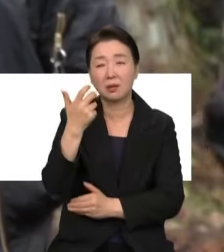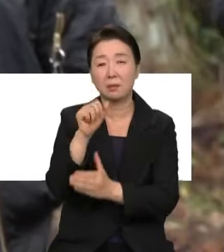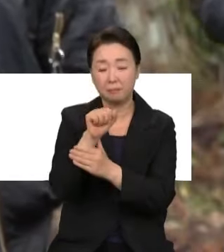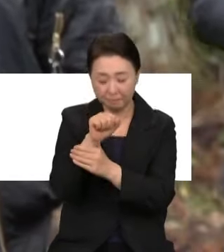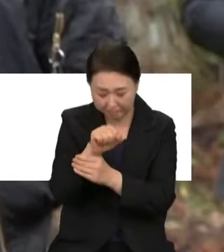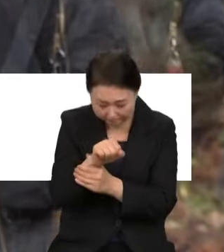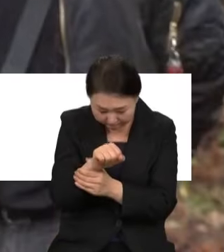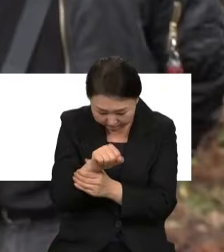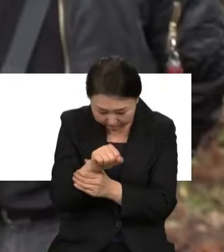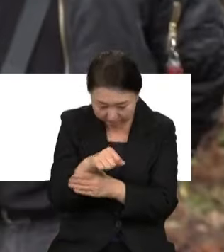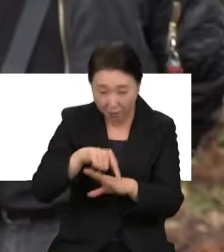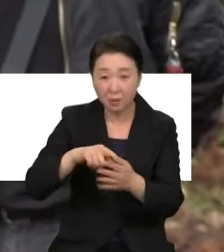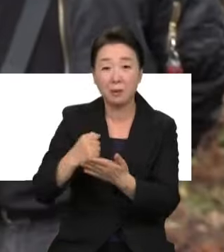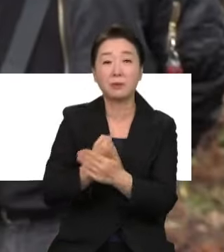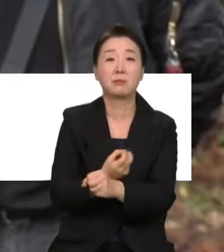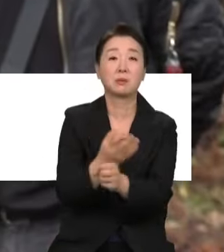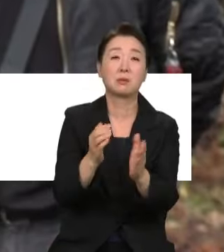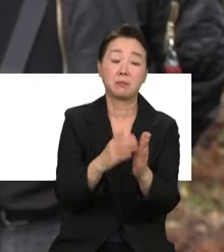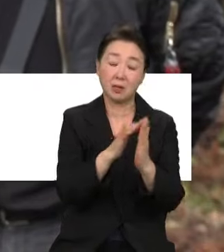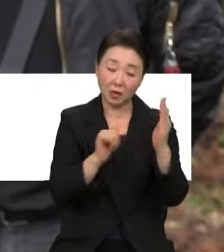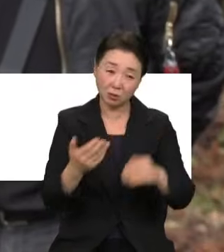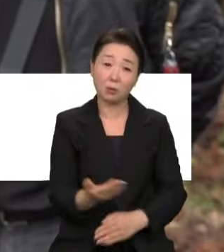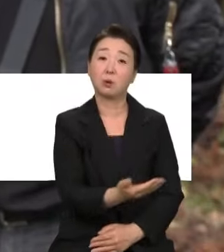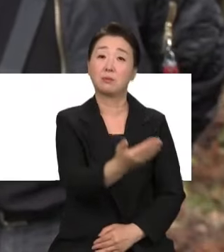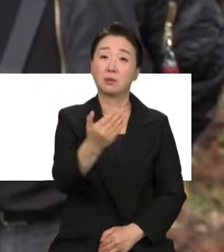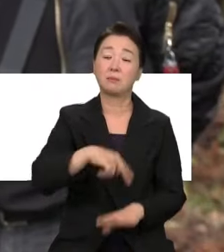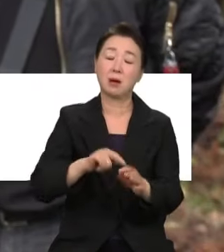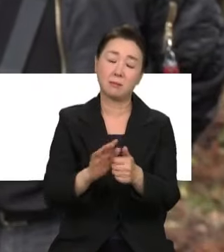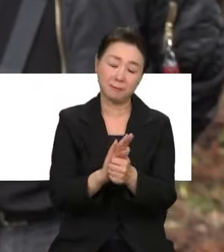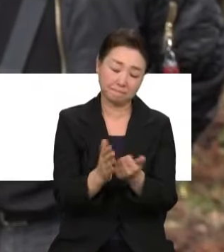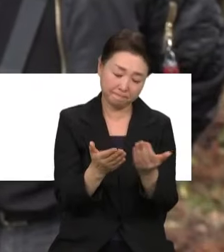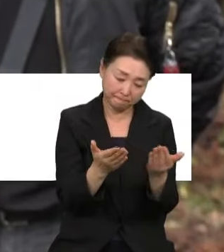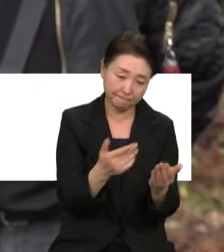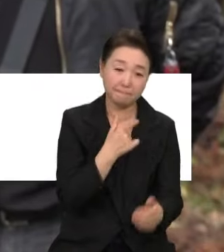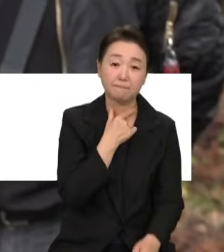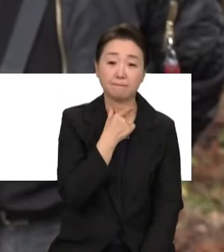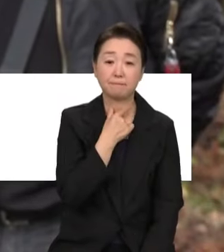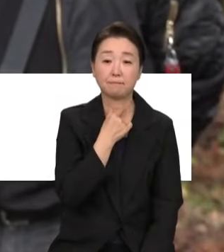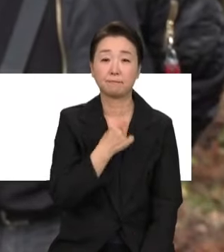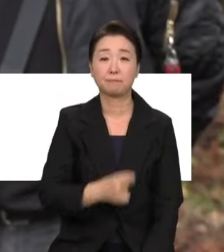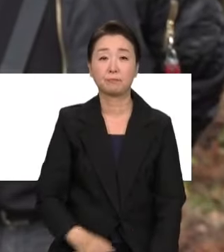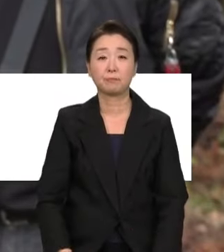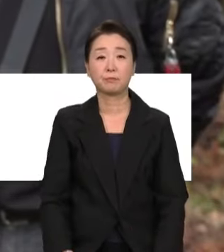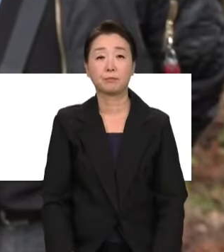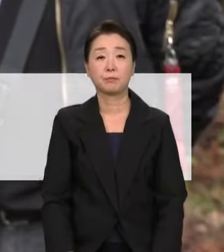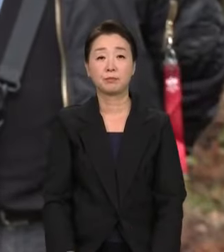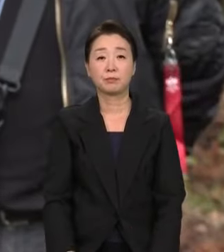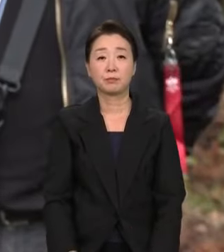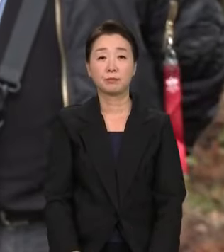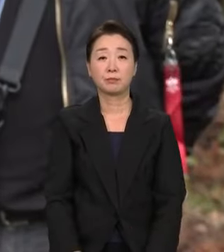애도를 표하며 교족 분들의 마음에 조금이라도 위로가 될 수 있기를 간절히